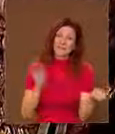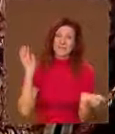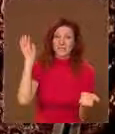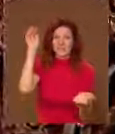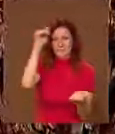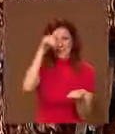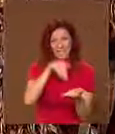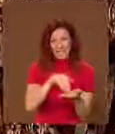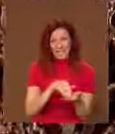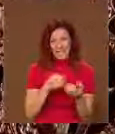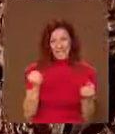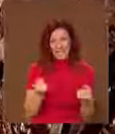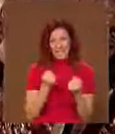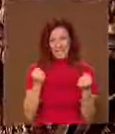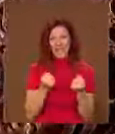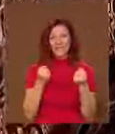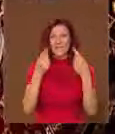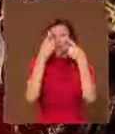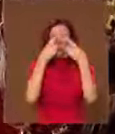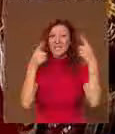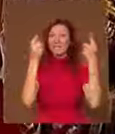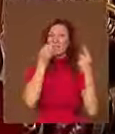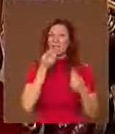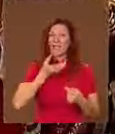слизането и действието на Светия Дух